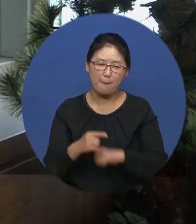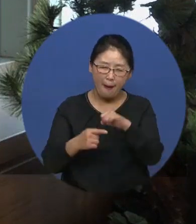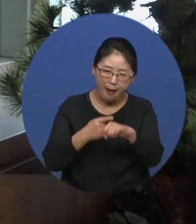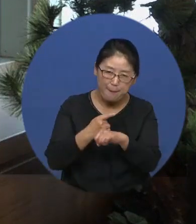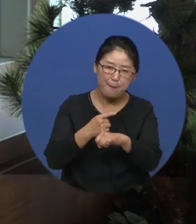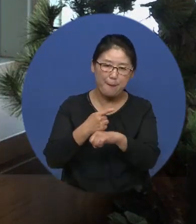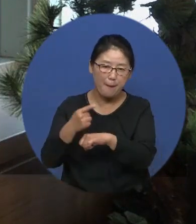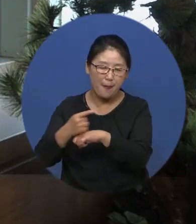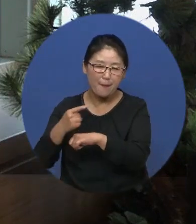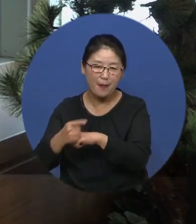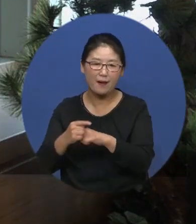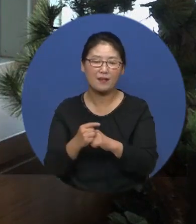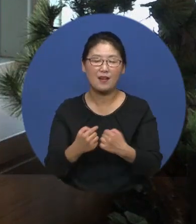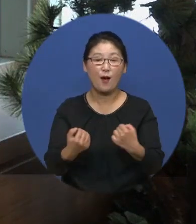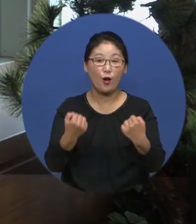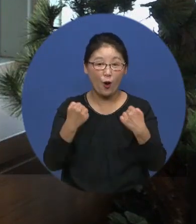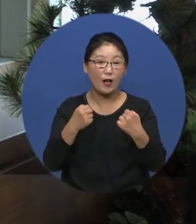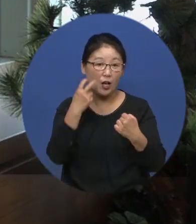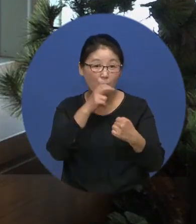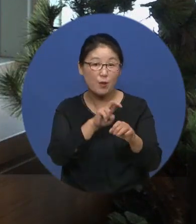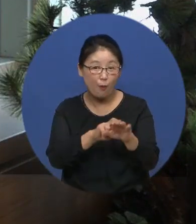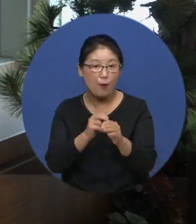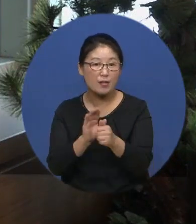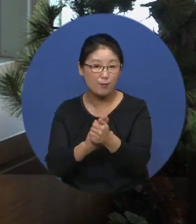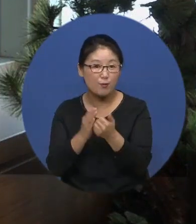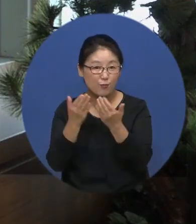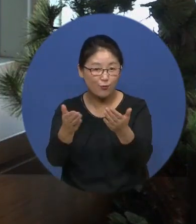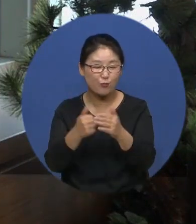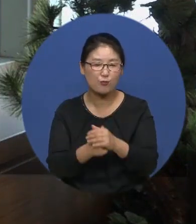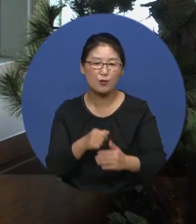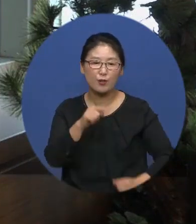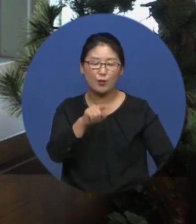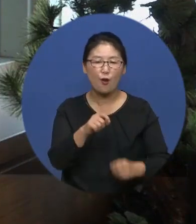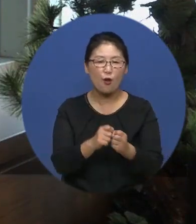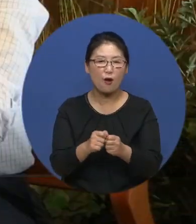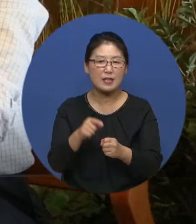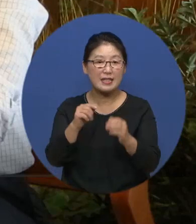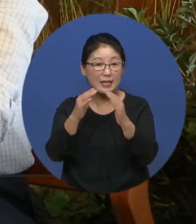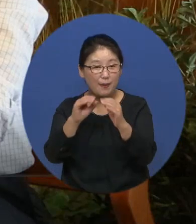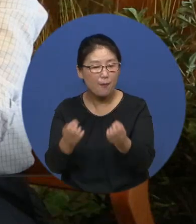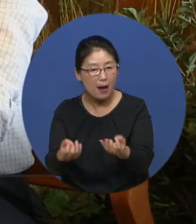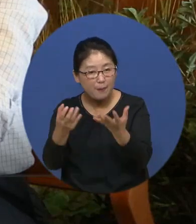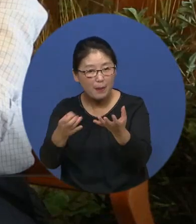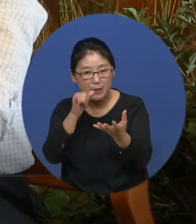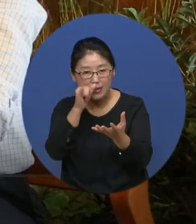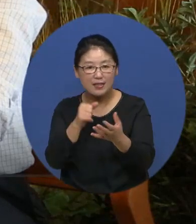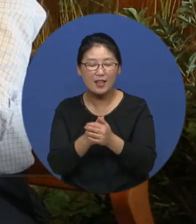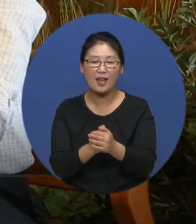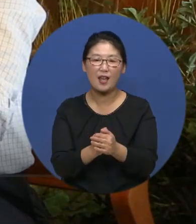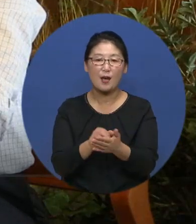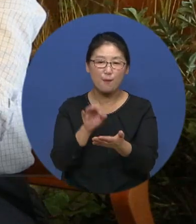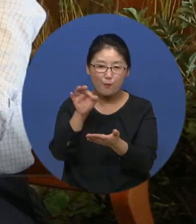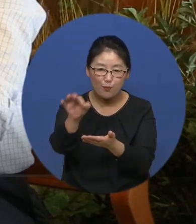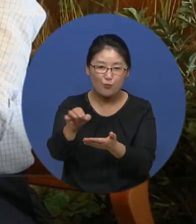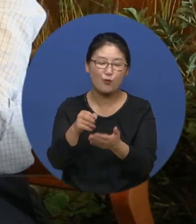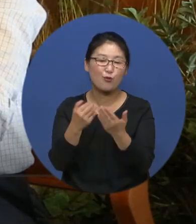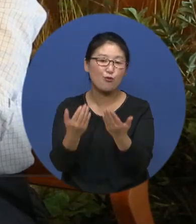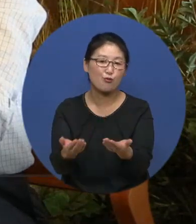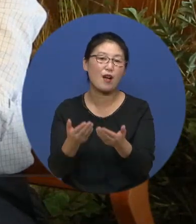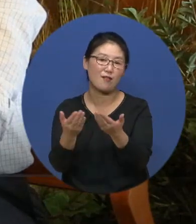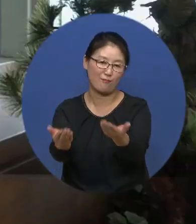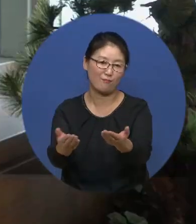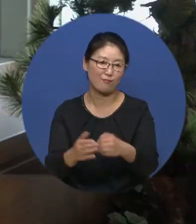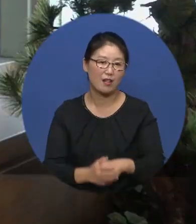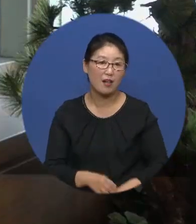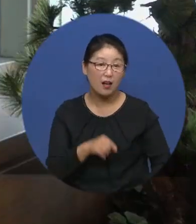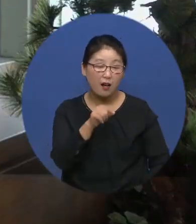건강검진을 시행하고 경조사에 따른 비용과 휴가를 또 제공하고 있습니다. 네. 모든 직원이 정규직이라는데